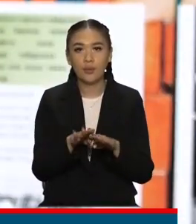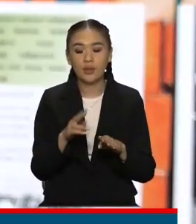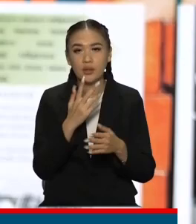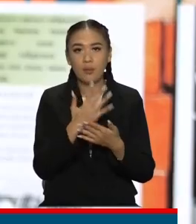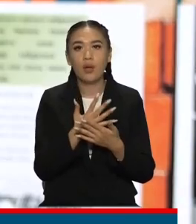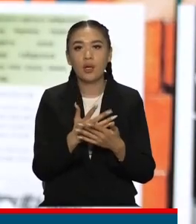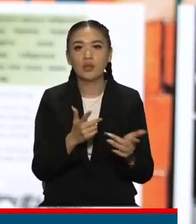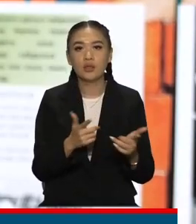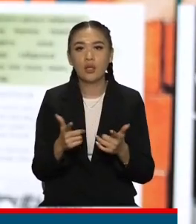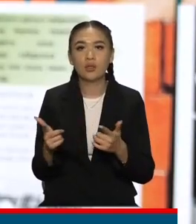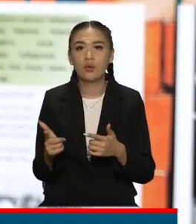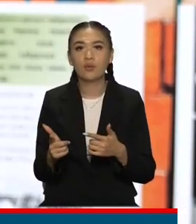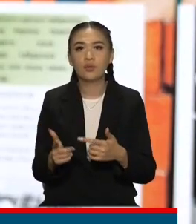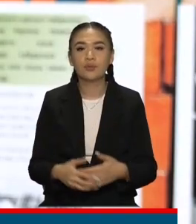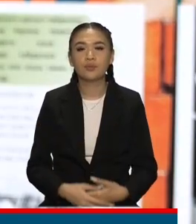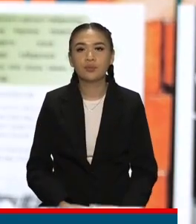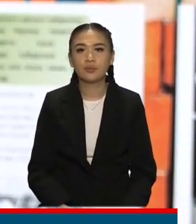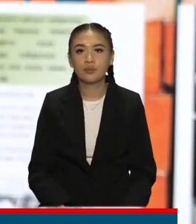саламыз. Жазы қысы жұмыс істейтін.